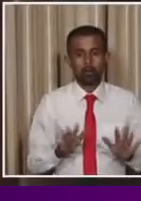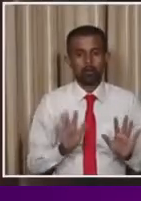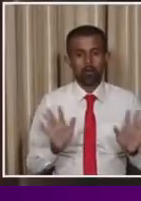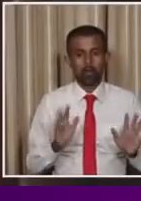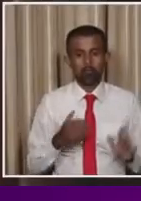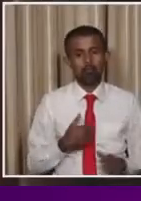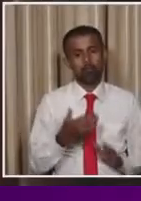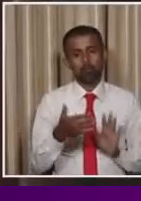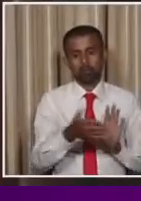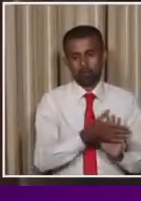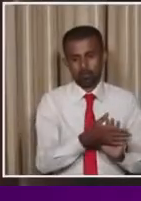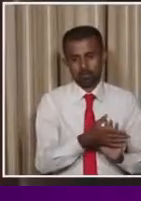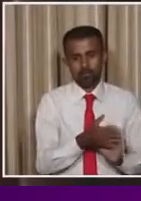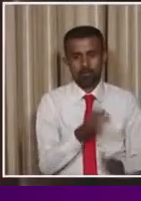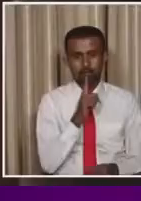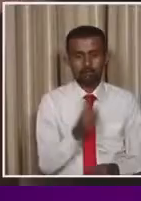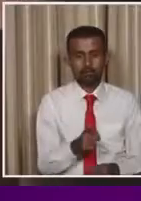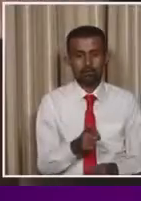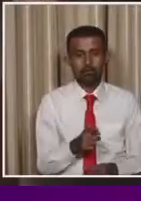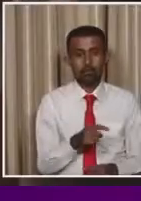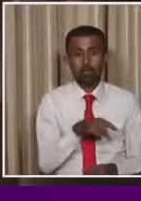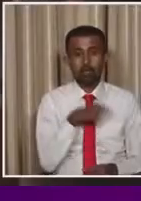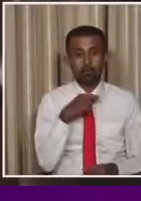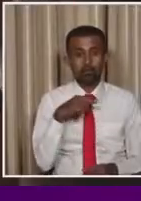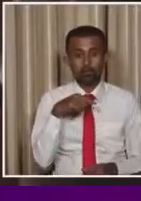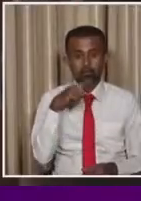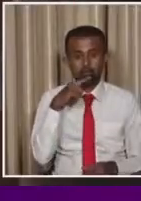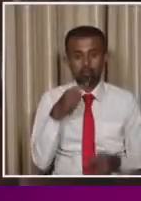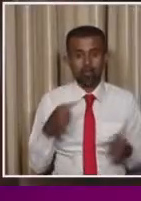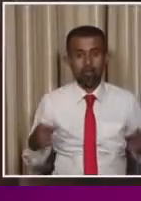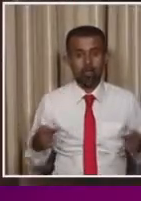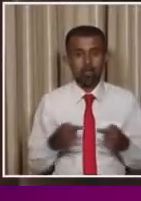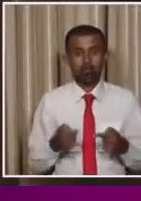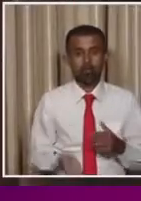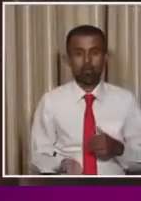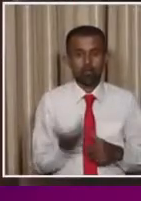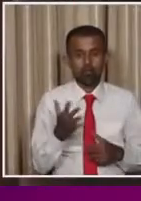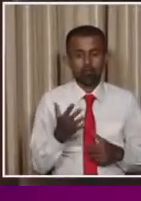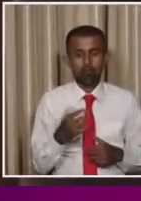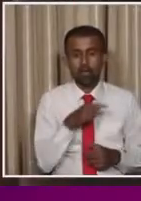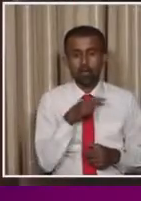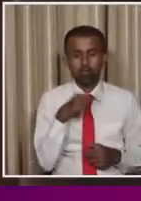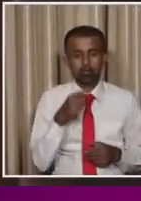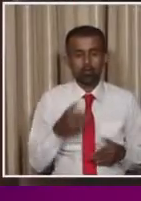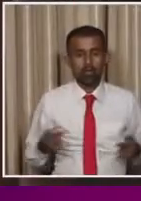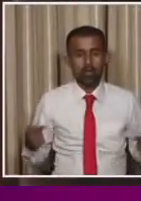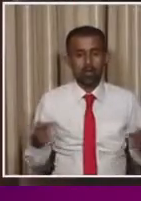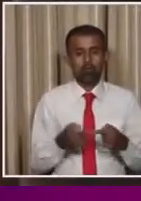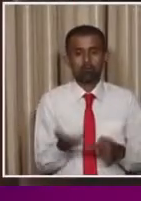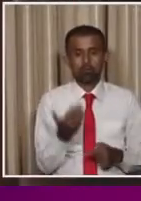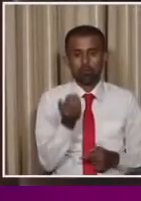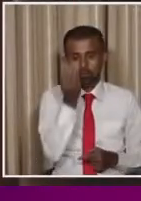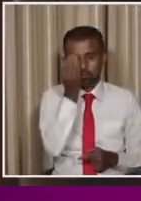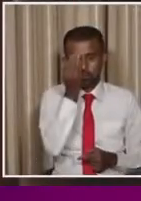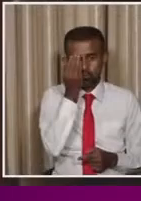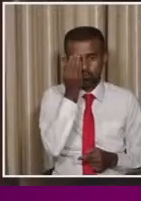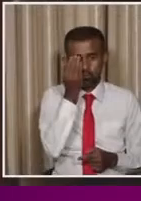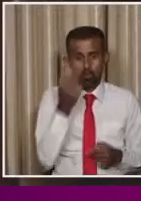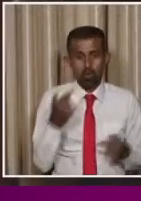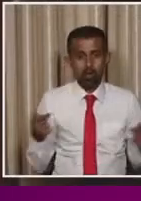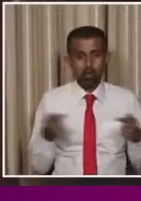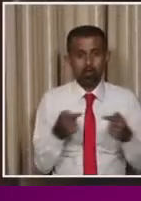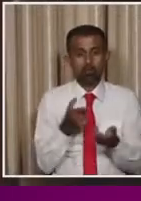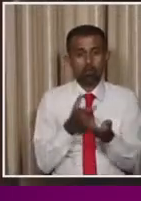சங்கை ஜனாதிபதி ஊஞ்சலில் ஏற்றி அவரை தள்ளி கொண்டிருக்கின்றார். இதுவா இவர்களின் வெளிநாட்டு கொள்கை? அதே போன்று